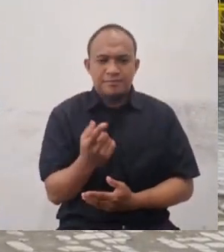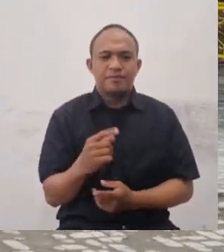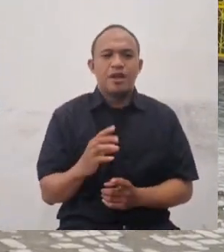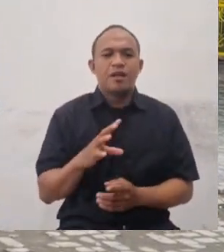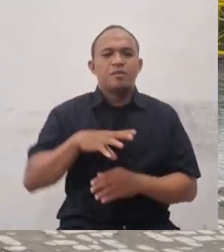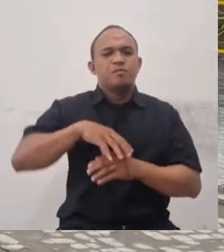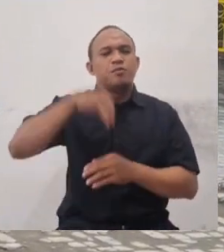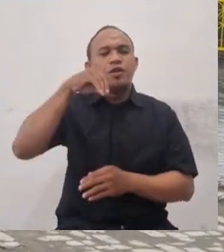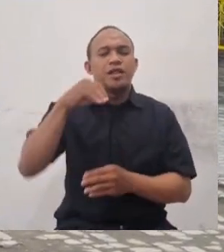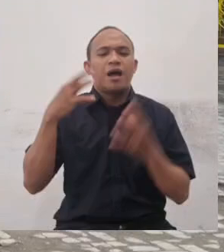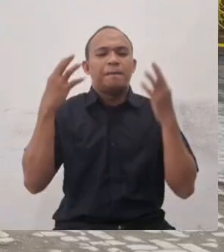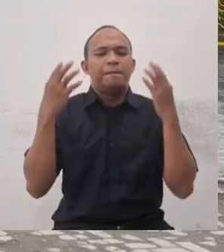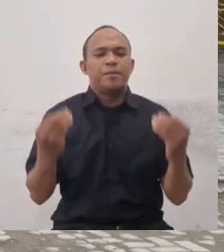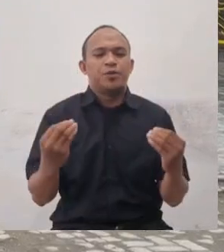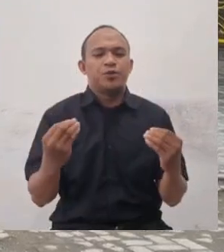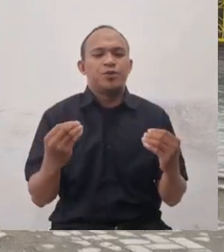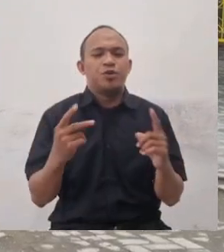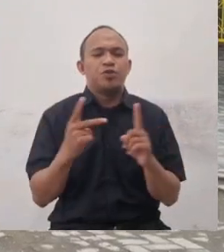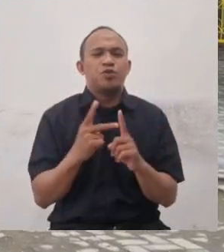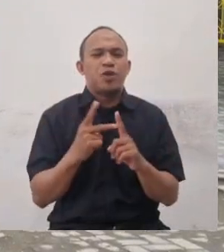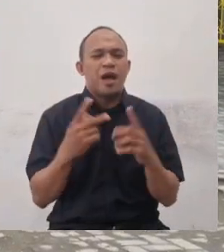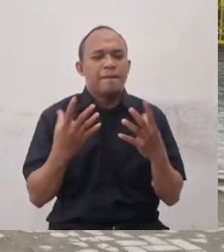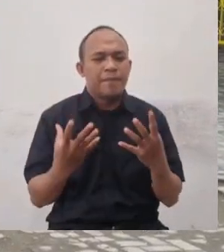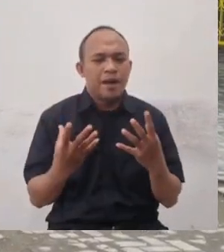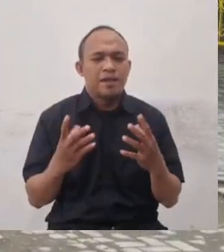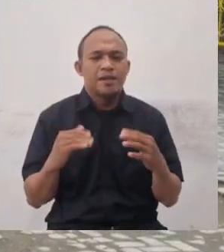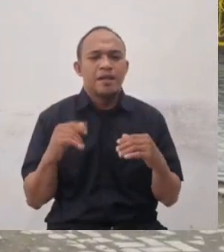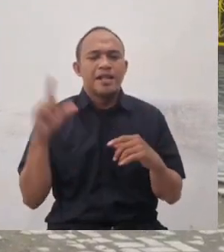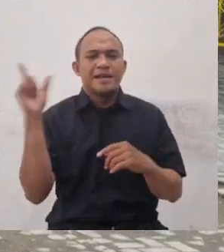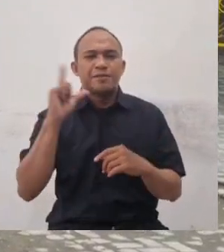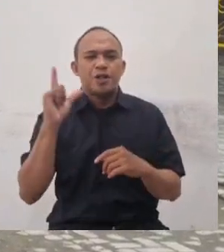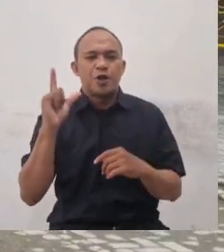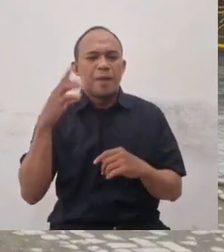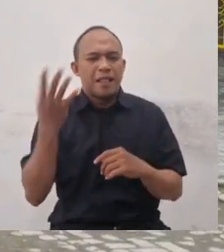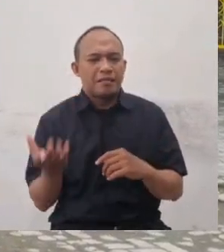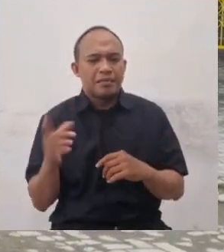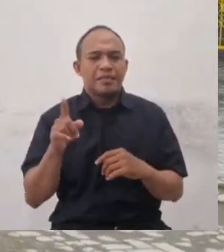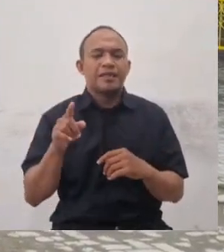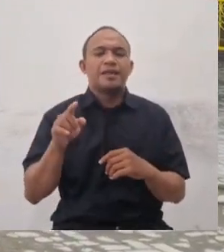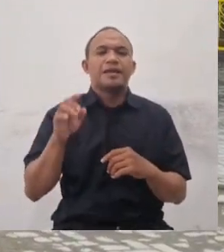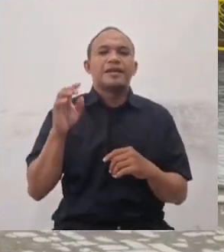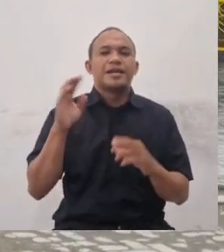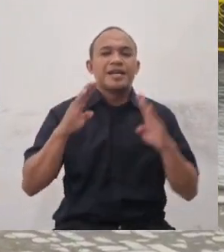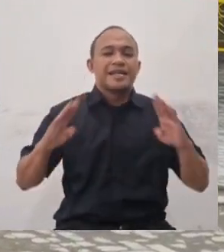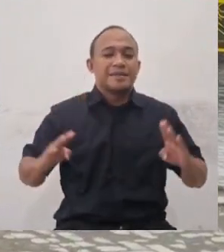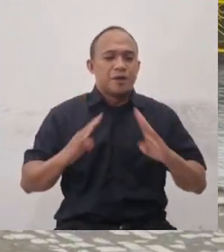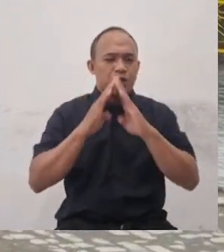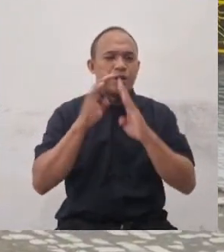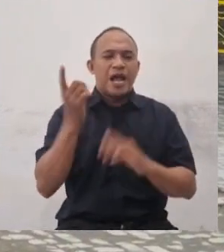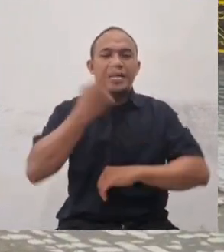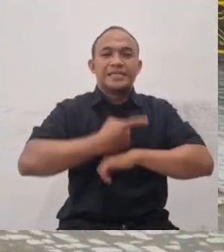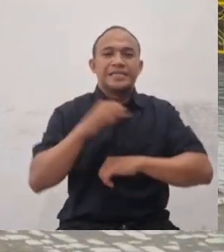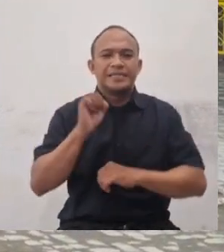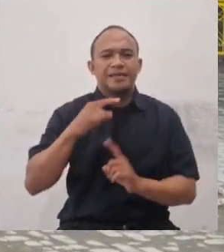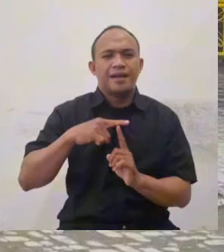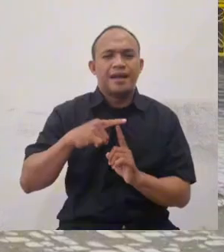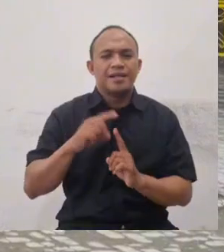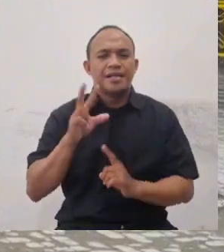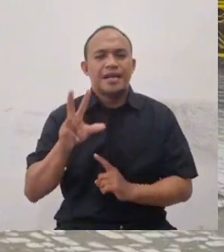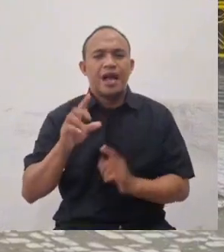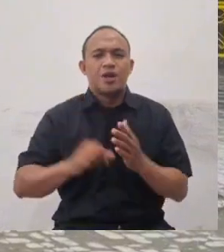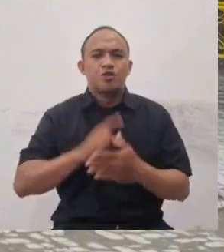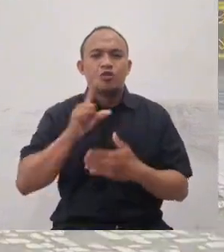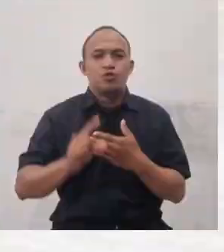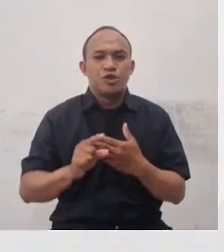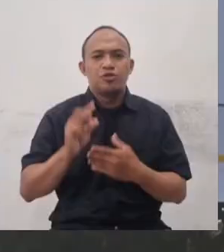yang dipusatkan di Desa Huidu Utara, Kecamatan Limboto Barat, Kabupaten Gorontalo, Senin 3 Juni